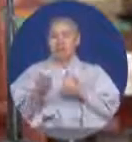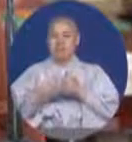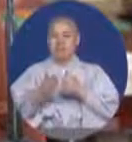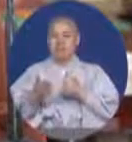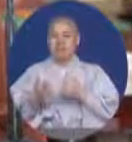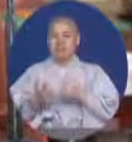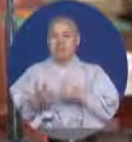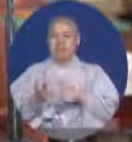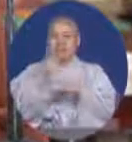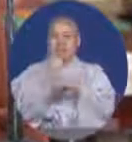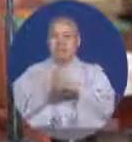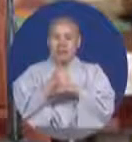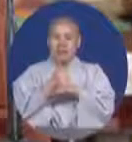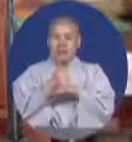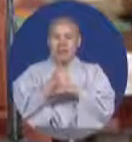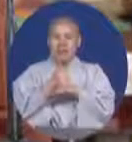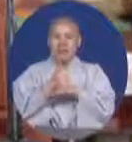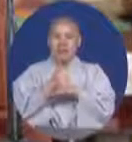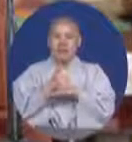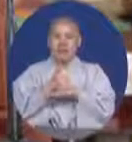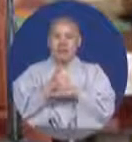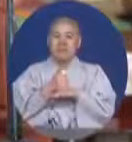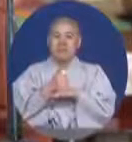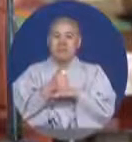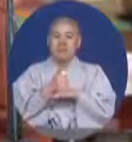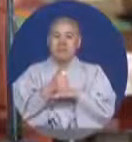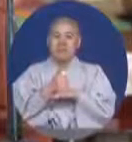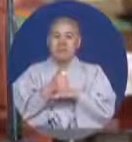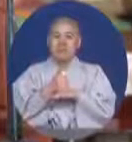그래서 마지막 구절은